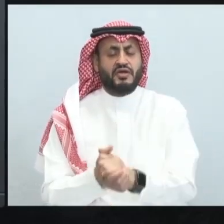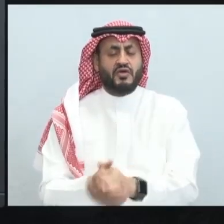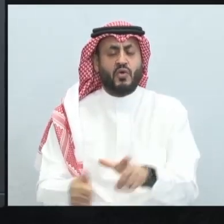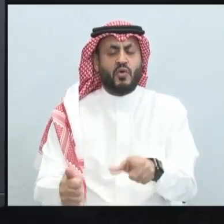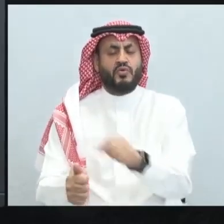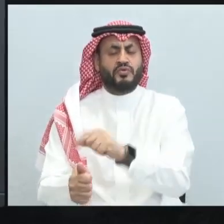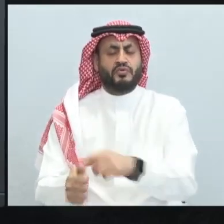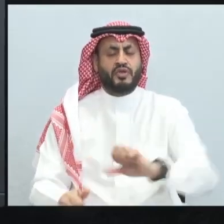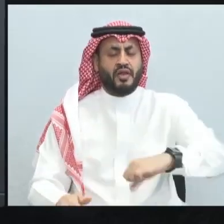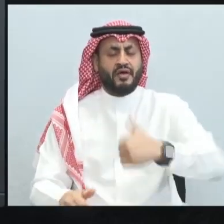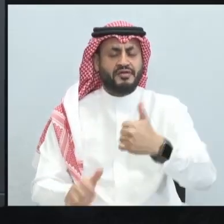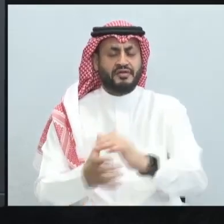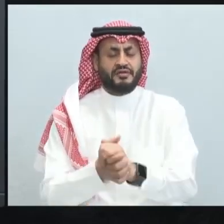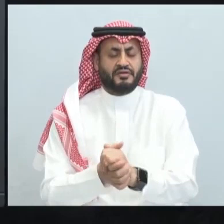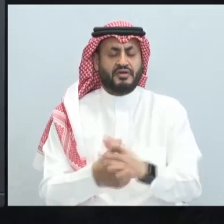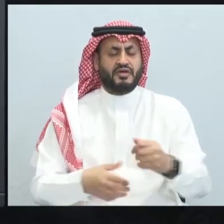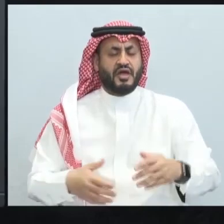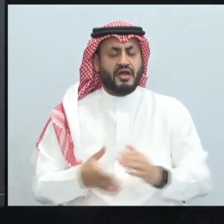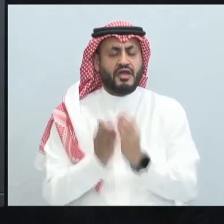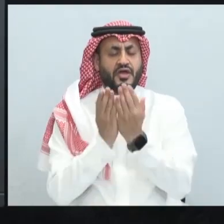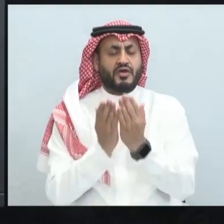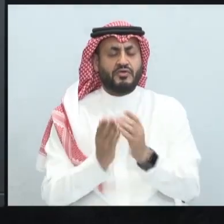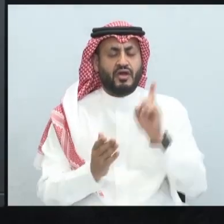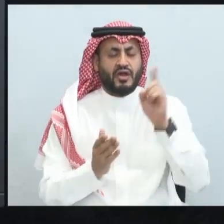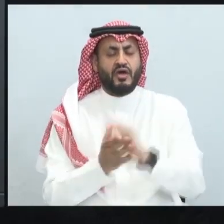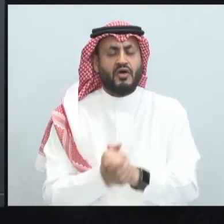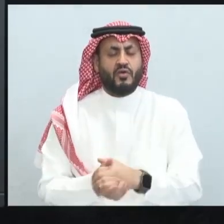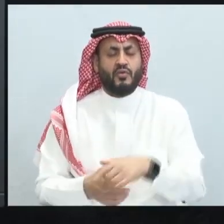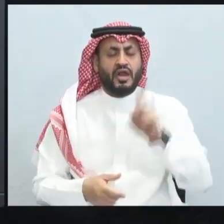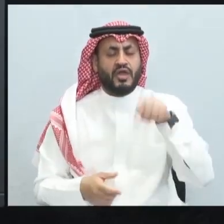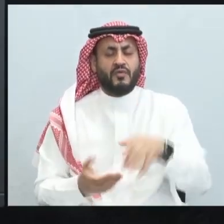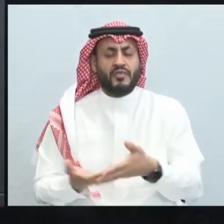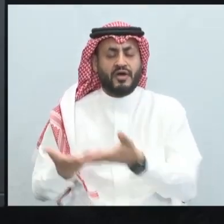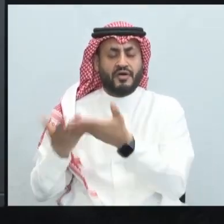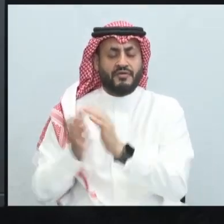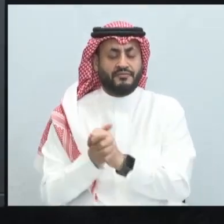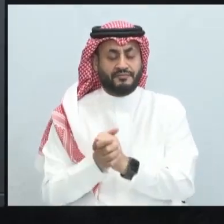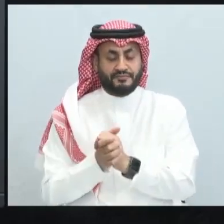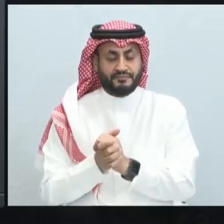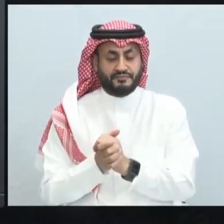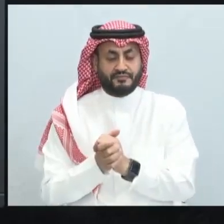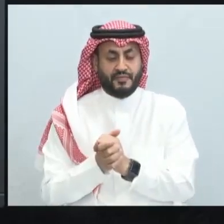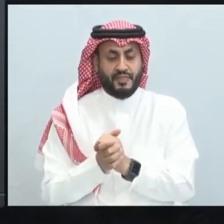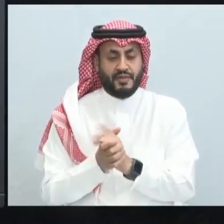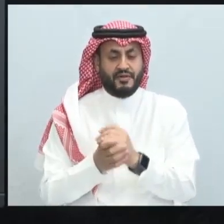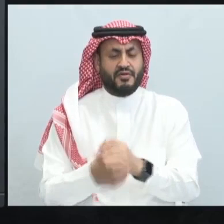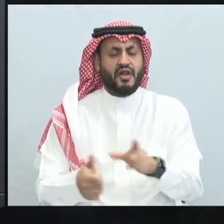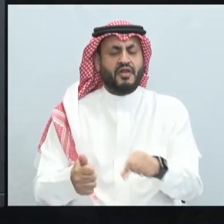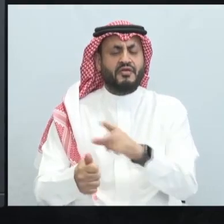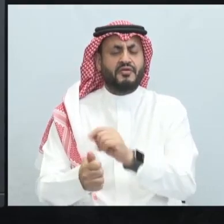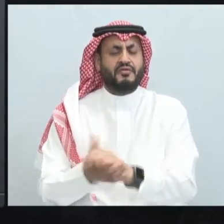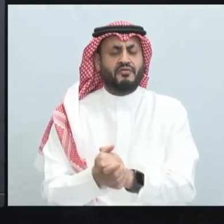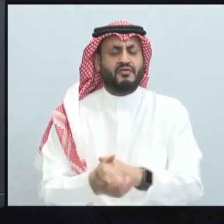يرجو الله واليوم الاخر فينبغي لنا ان نتاس به صلى الله عليه وسلم في حسن تعامله وايضا